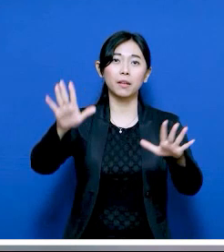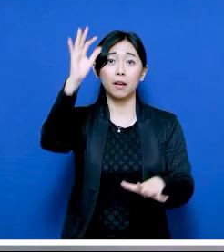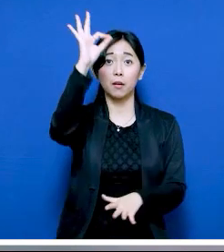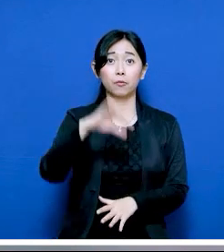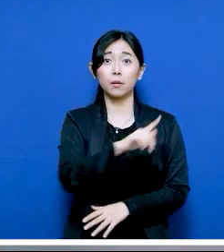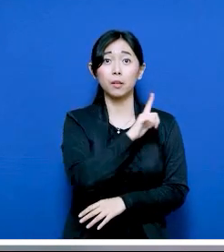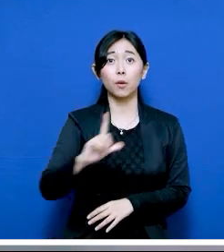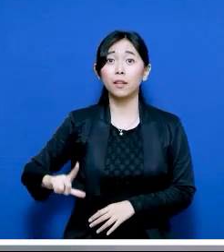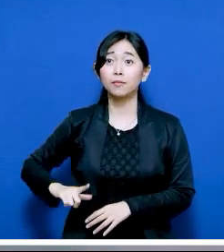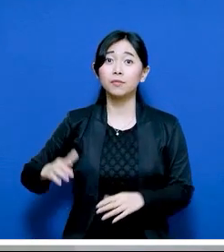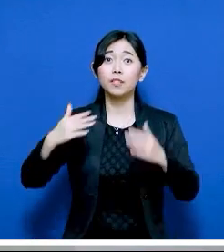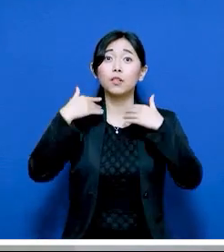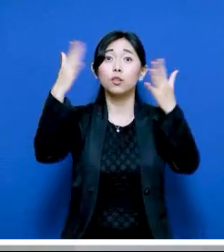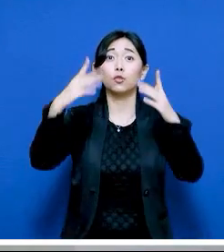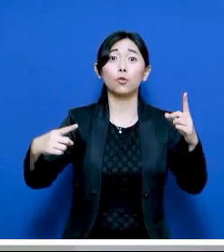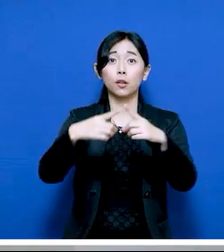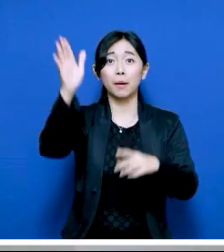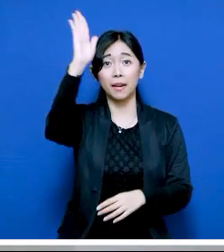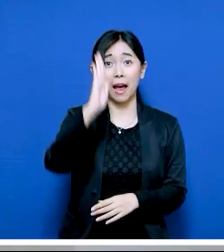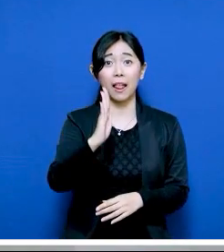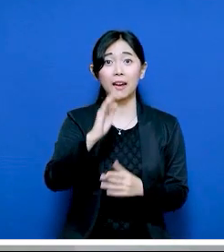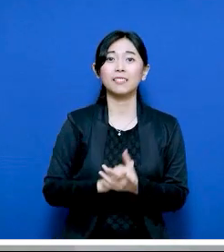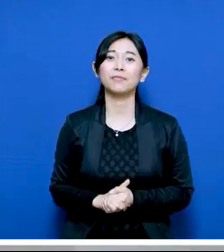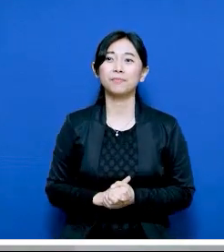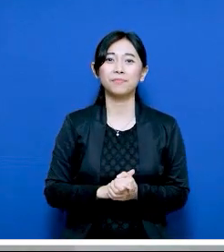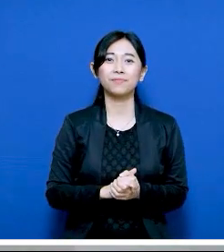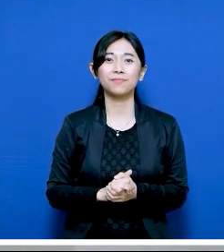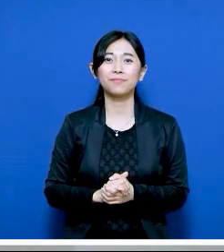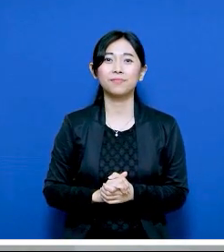Demikianlah sabda Tuhan. Syukur kepada Allah.